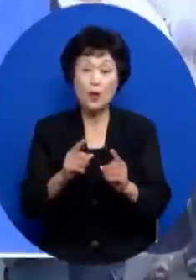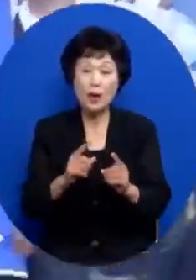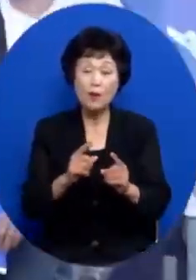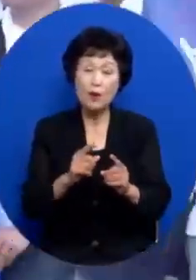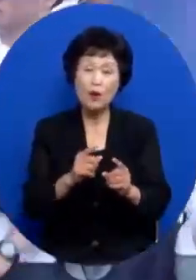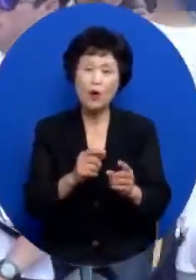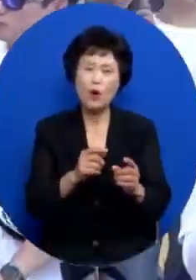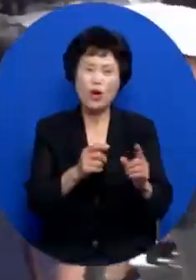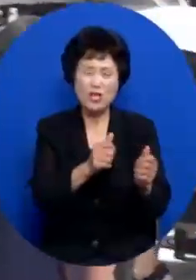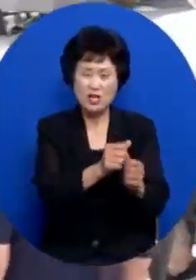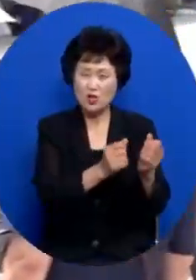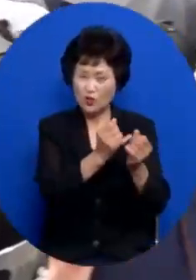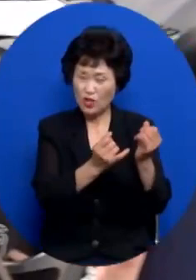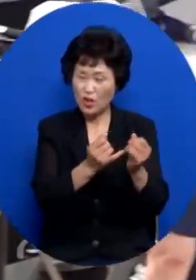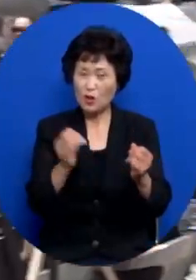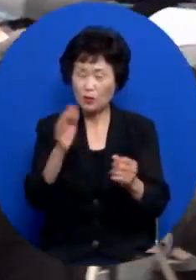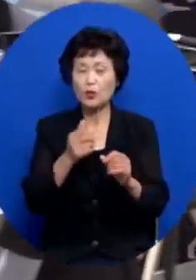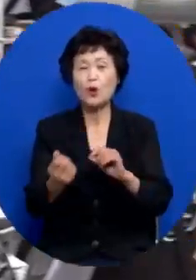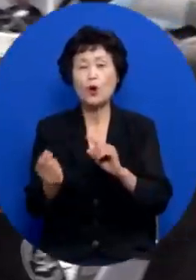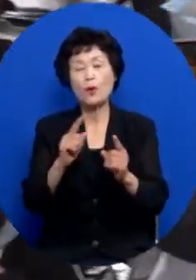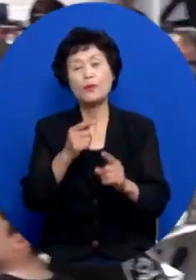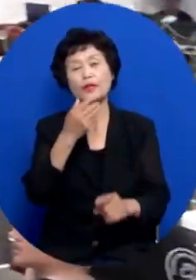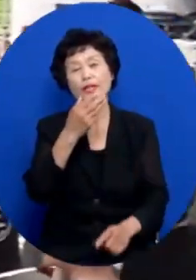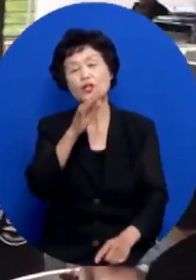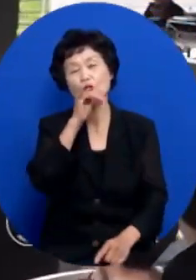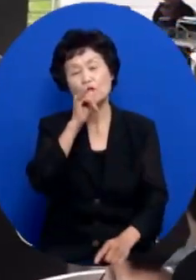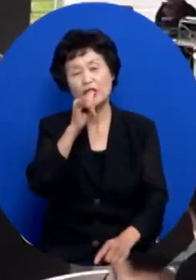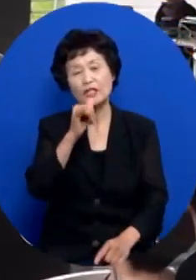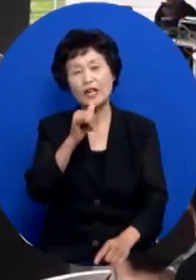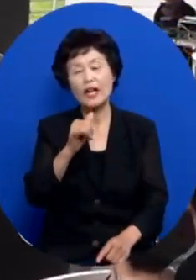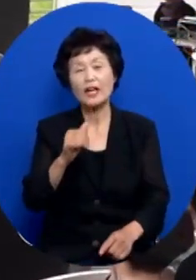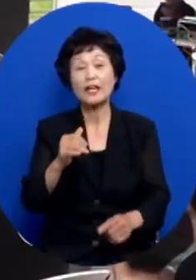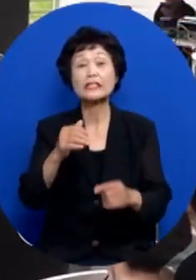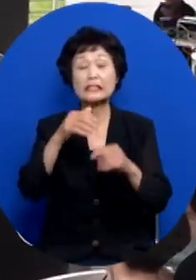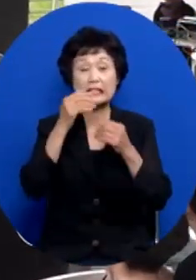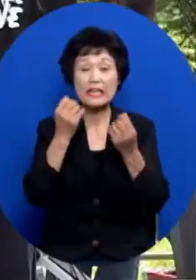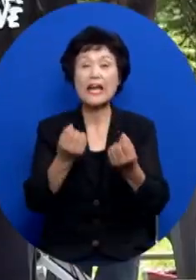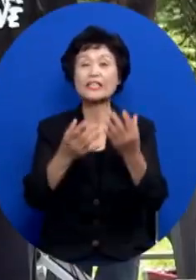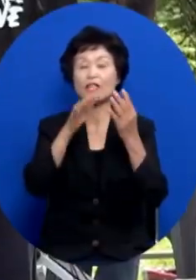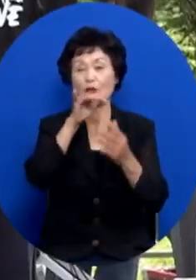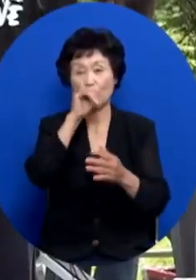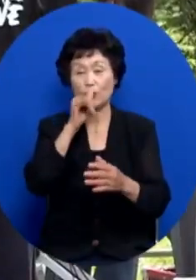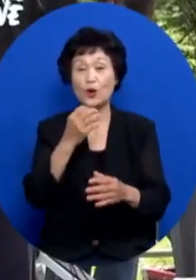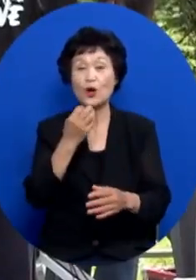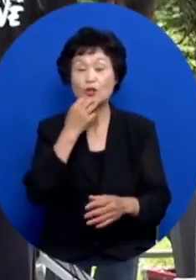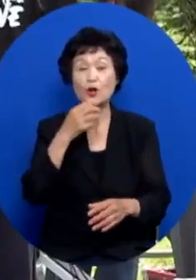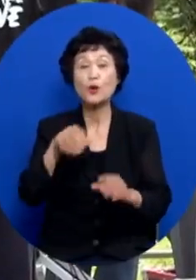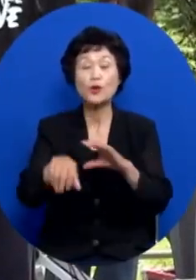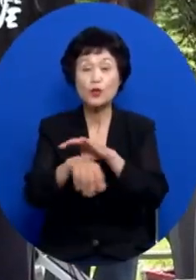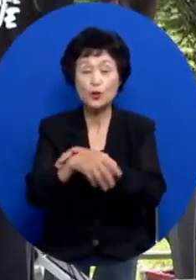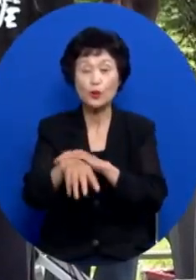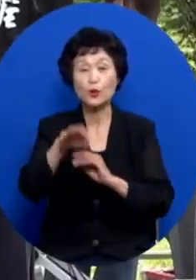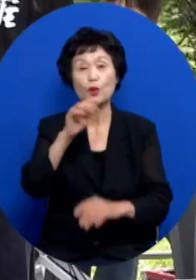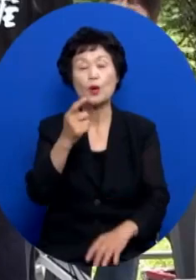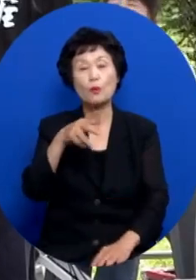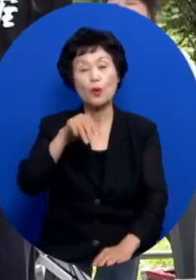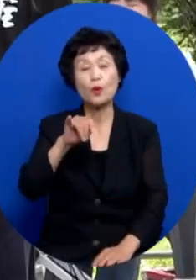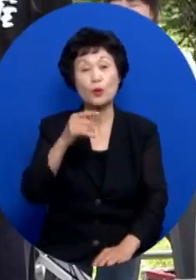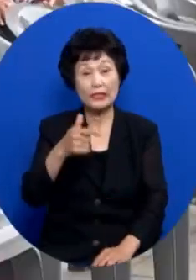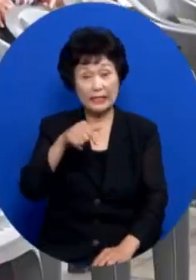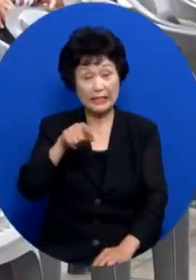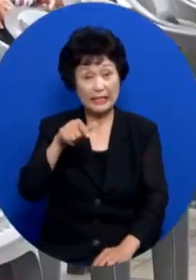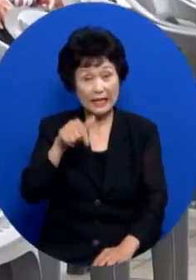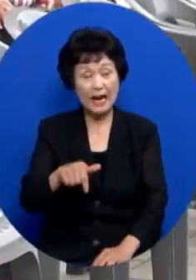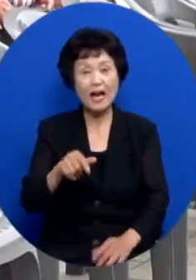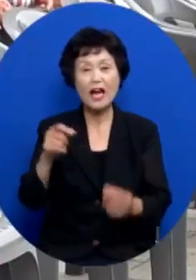있음을 알리기 위한 홀리 페스티벌도 같은 날 서울 종로 보신각 앞에서 열렸습니다. 올해로